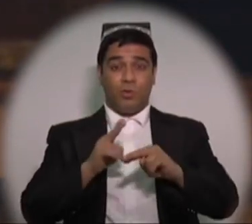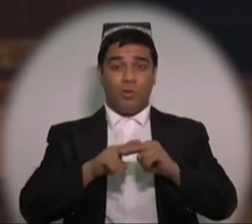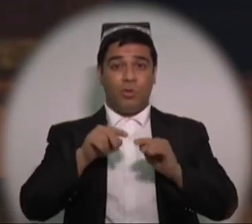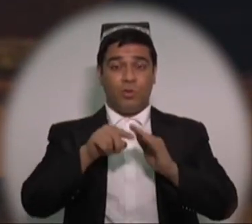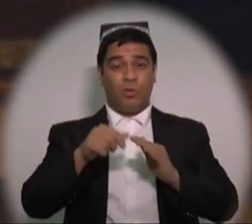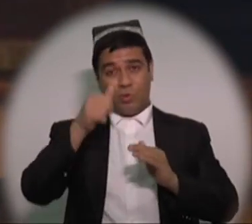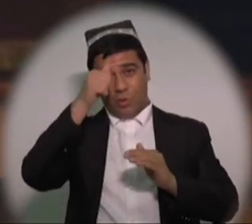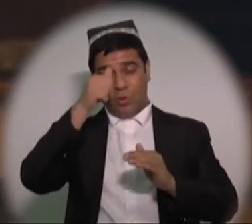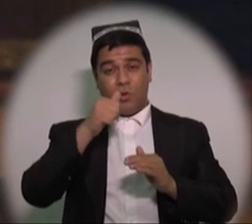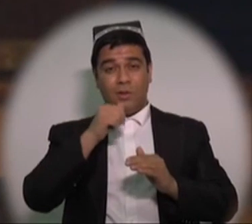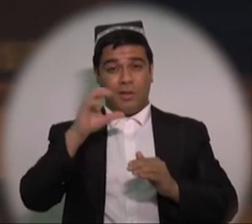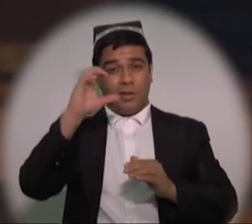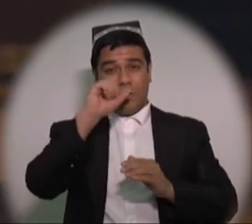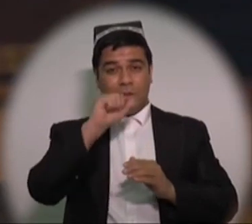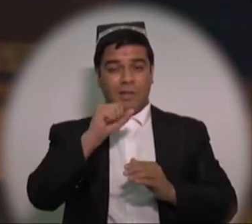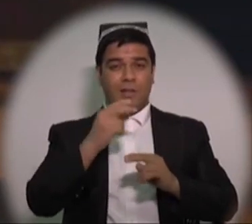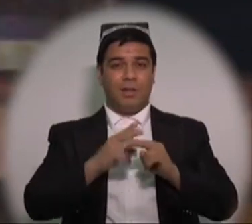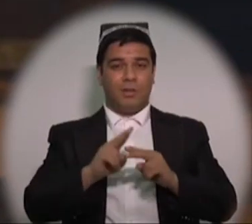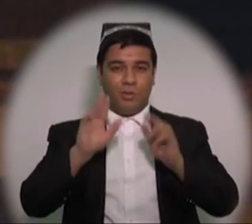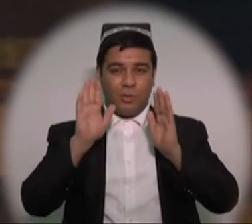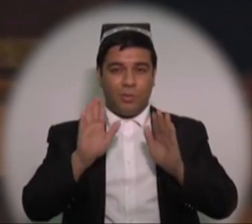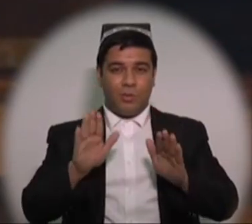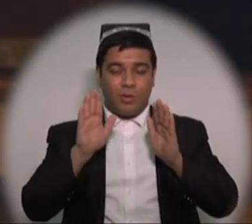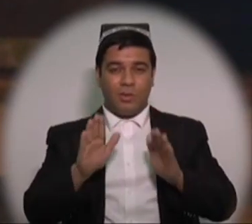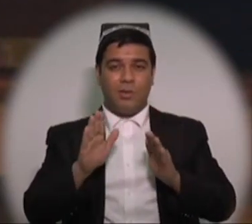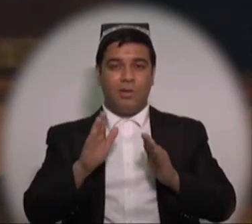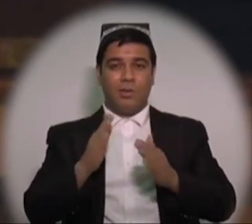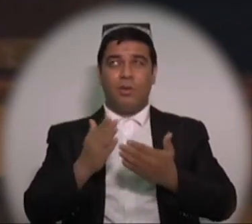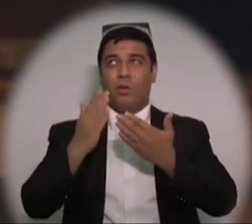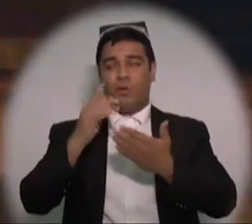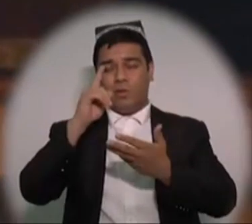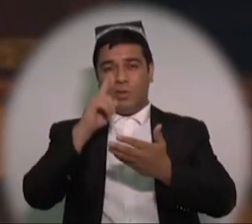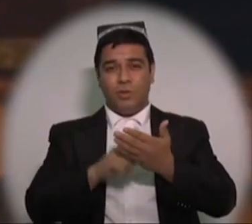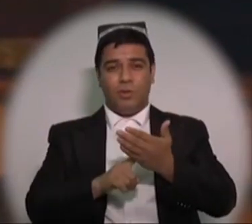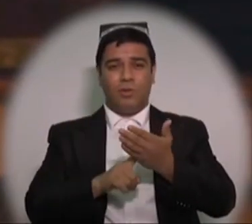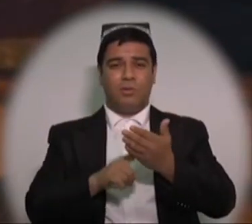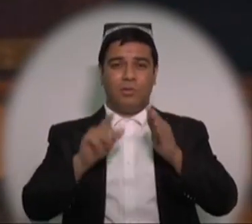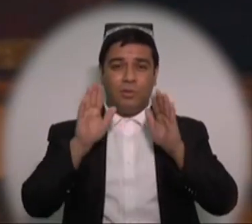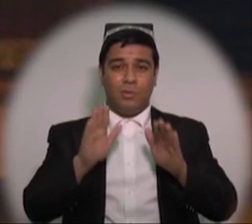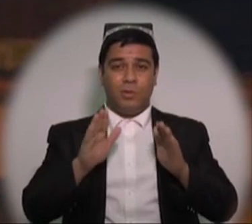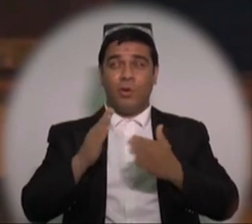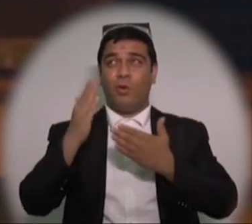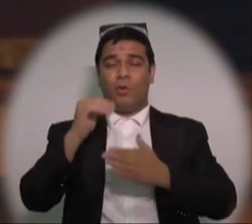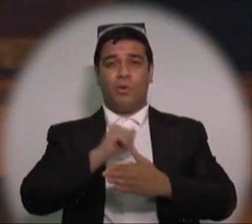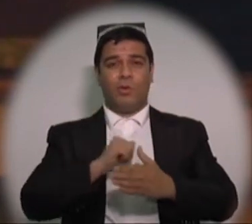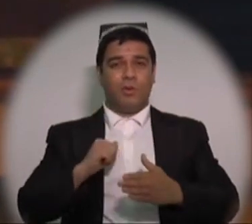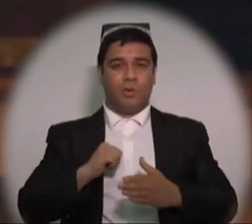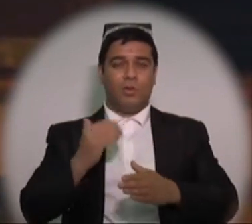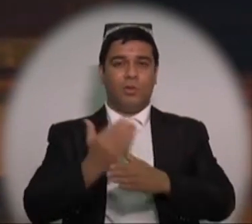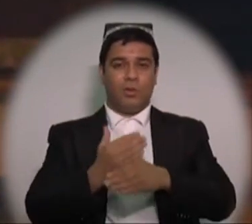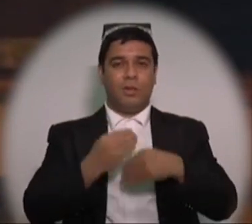fazilatli oyni kechalarini bedor bo'lib ibodat bilan o'tkazishimizda Allah Teala'nın